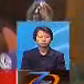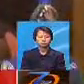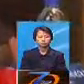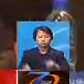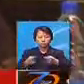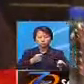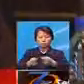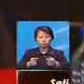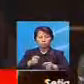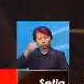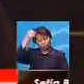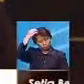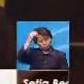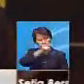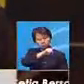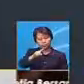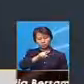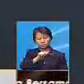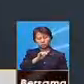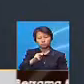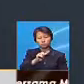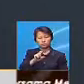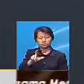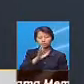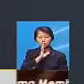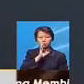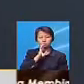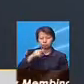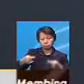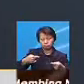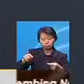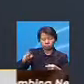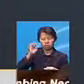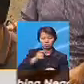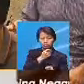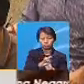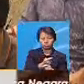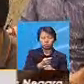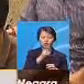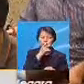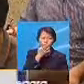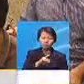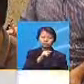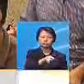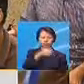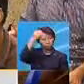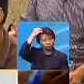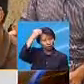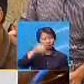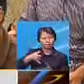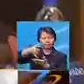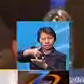Pengendali pasukan Selangor Zainal Abidin Hassan menyifatkan perlawanan menentang Ceres akan menentukan nasib Red Giants dalam saingan Piala